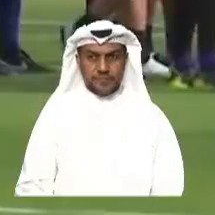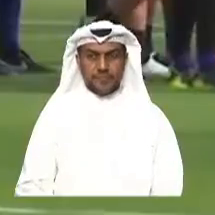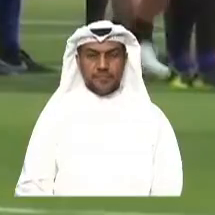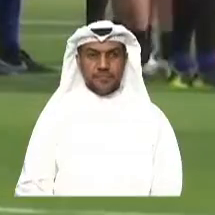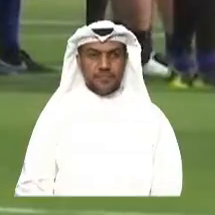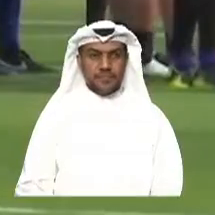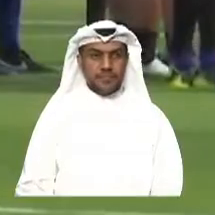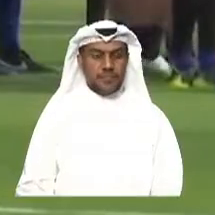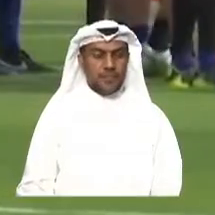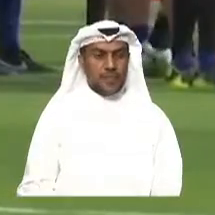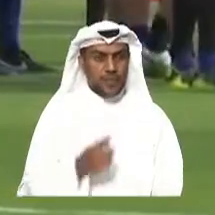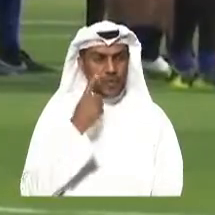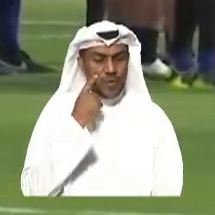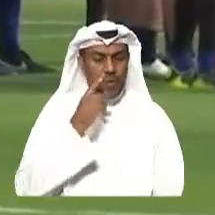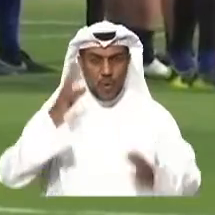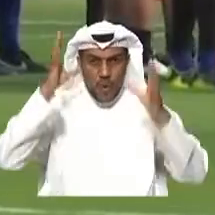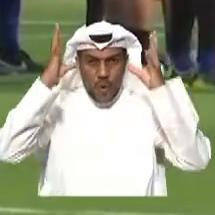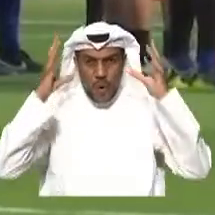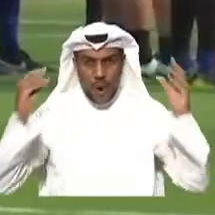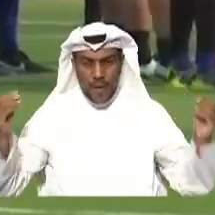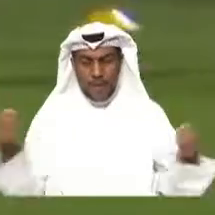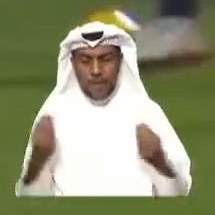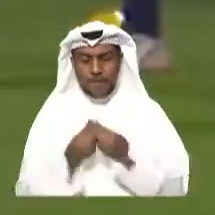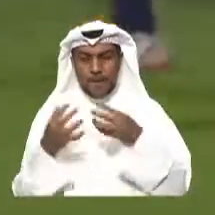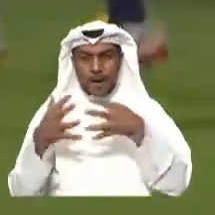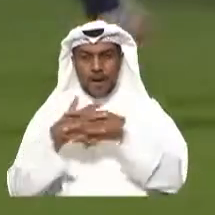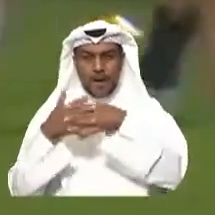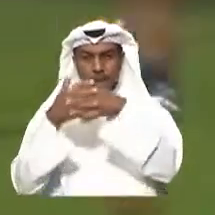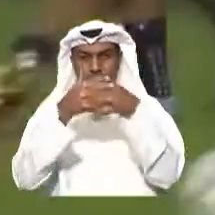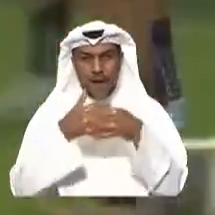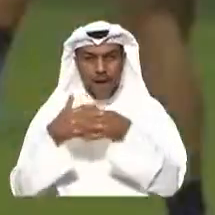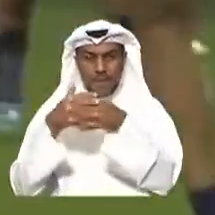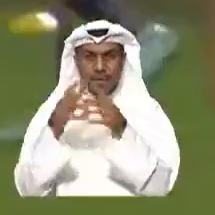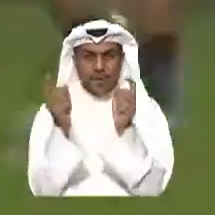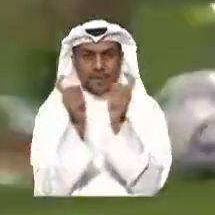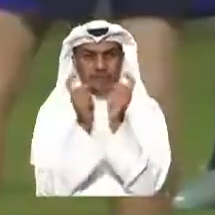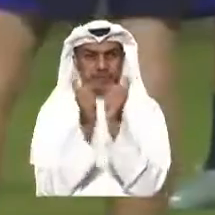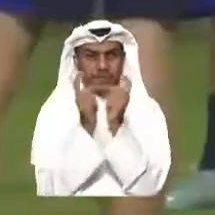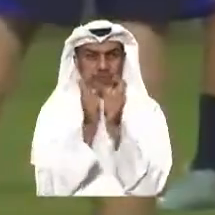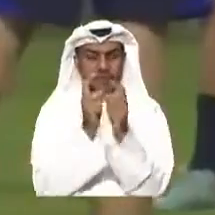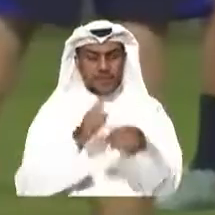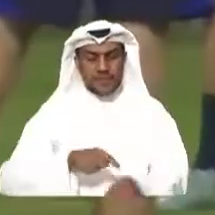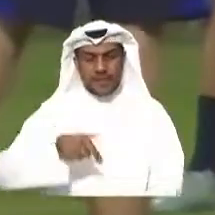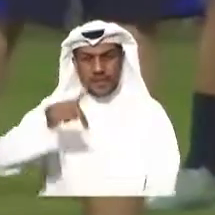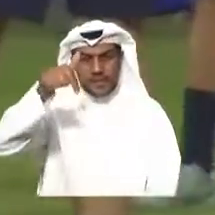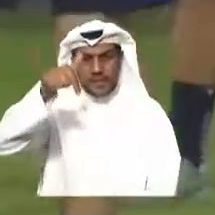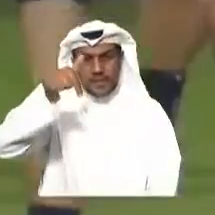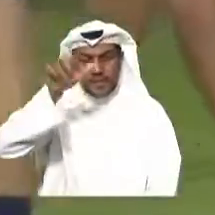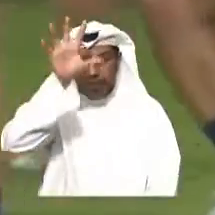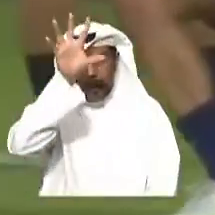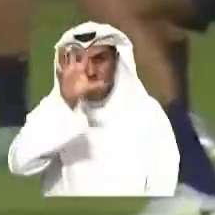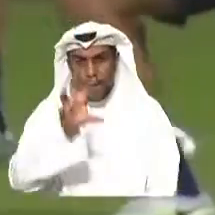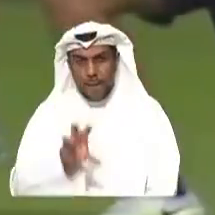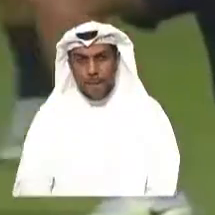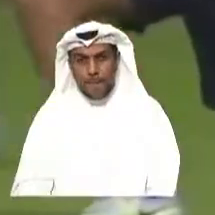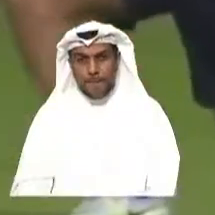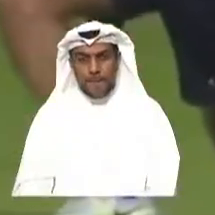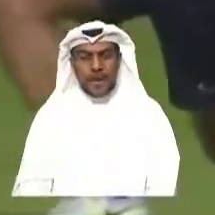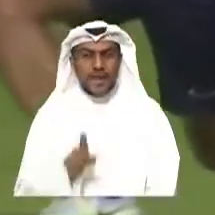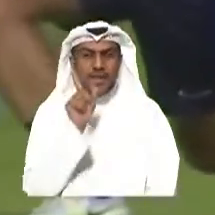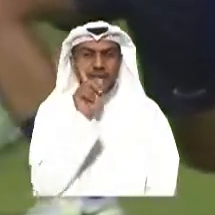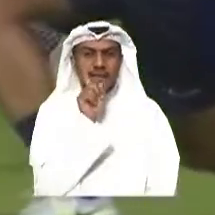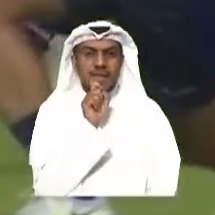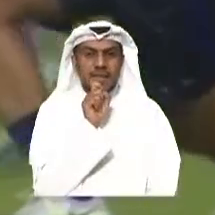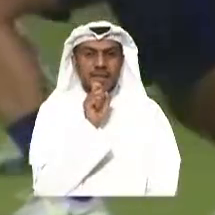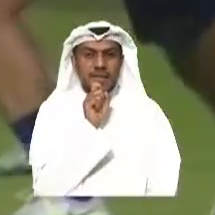يلتقي المنتخب الهولندي مع نظيره الامريكيه السبت في الساعه السادسه مساءا على استاد خليفه الدولي وذلك